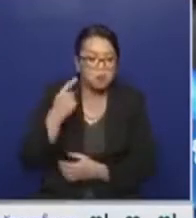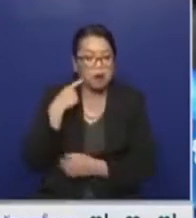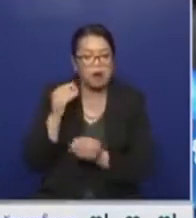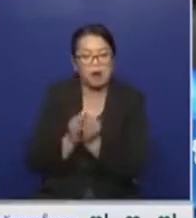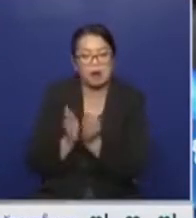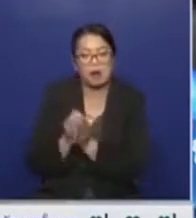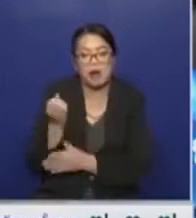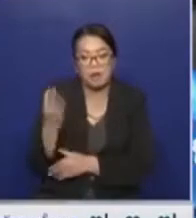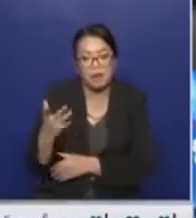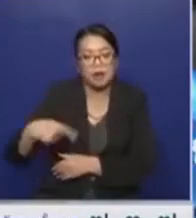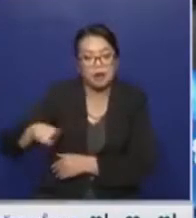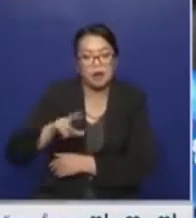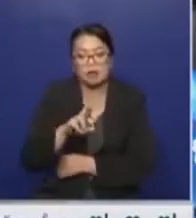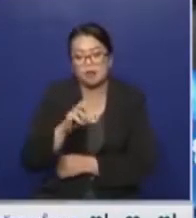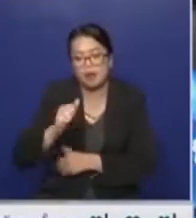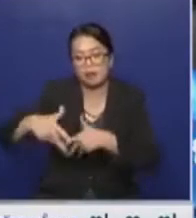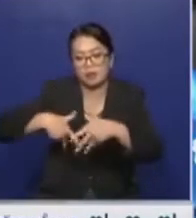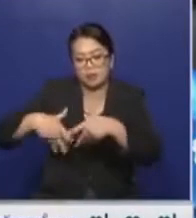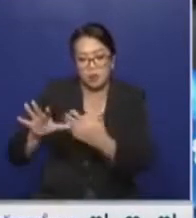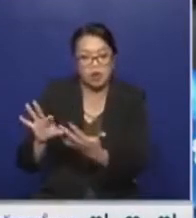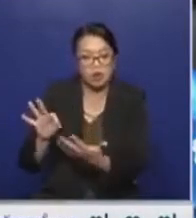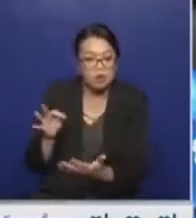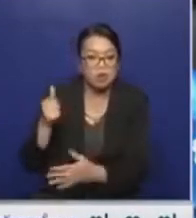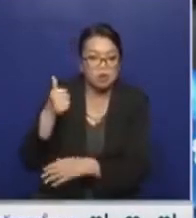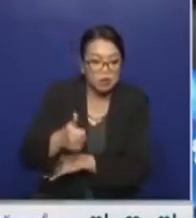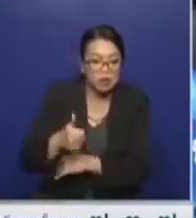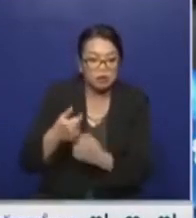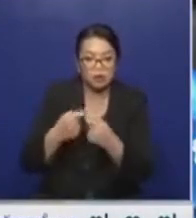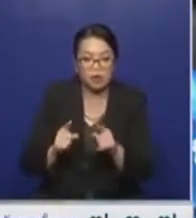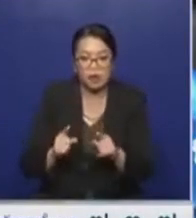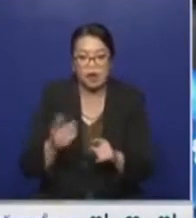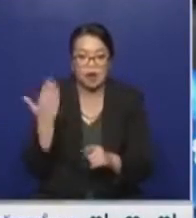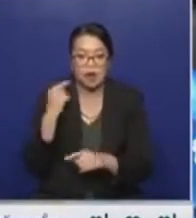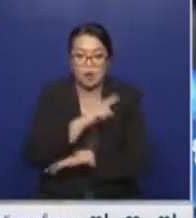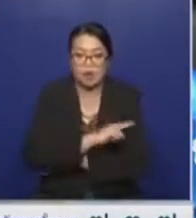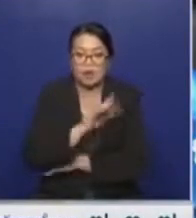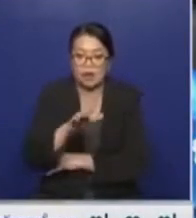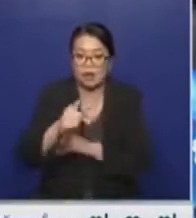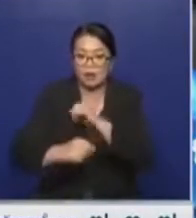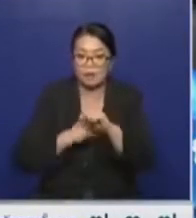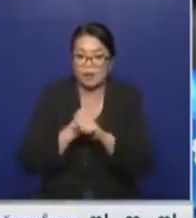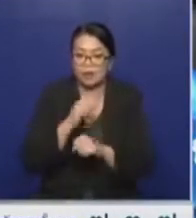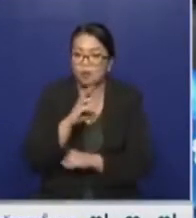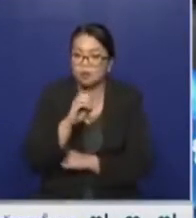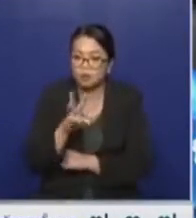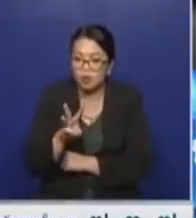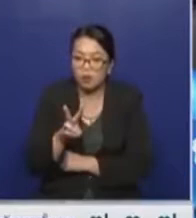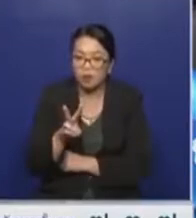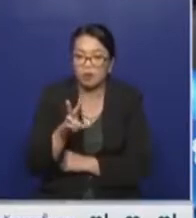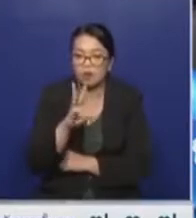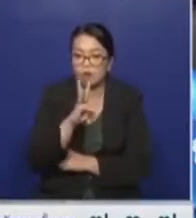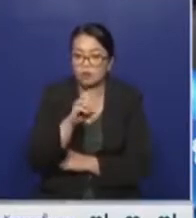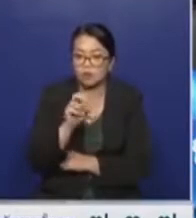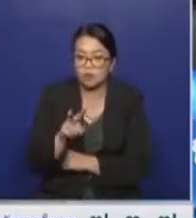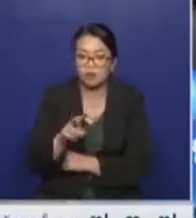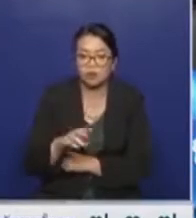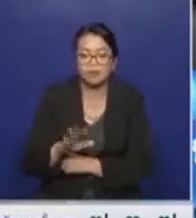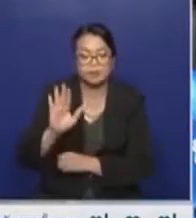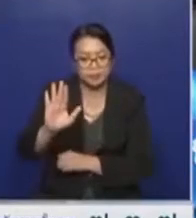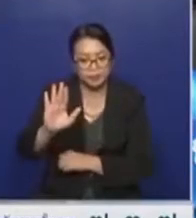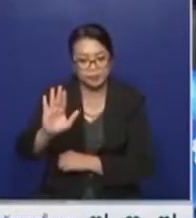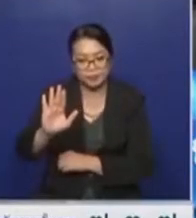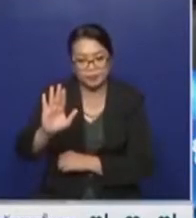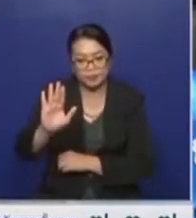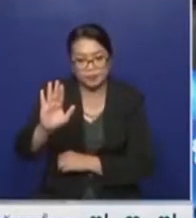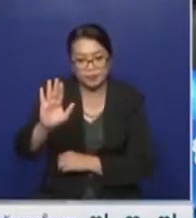ากในสภาที่ประชาชนเลือกมานะคะแต่เหตุการณ์วันที่5มิถุนายน62นี่แหละค่ะอันน ี้ เป็นเผด็จการรัฐสภาของจริง